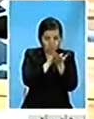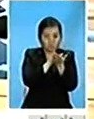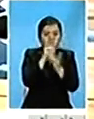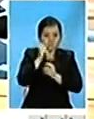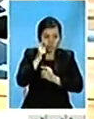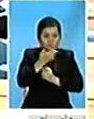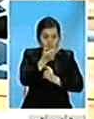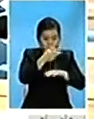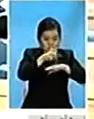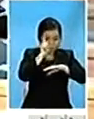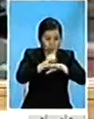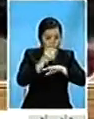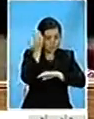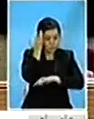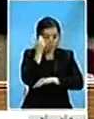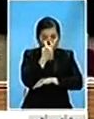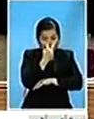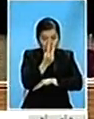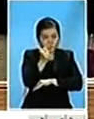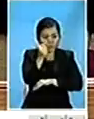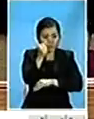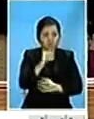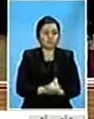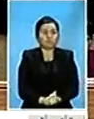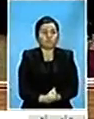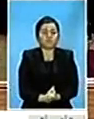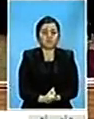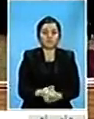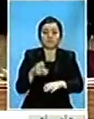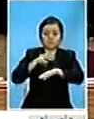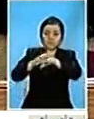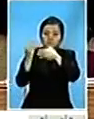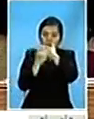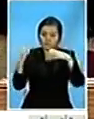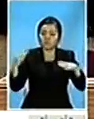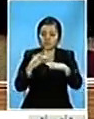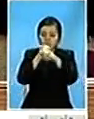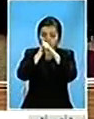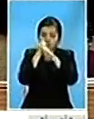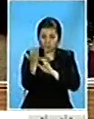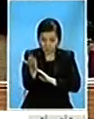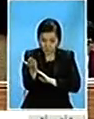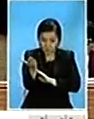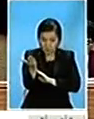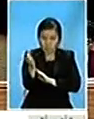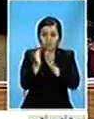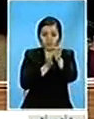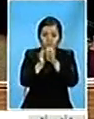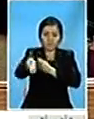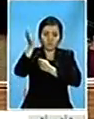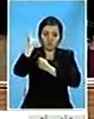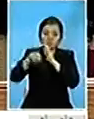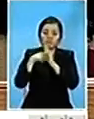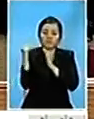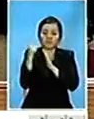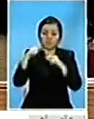านพิจารณาด้วยครับ เอากระชับแล้วกันนะเชิญท่านกรต่อท่านกำลังอธิบายถึงเหตุผลใน